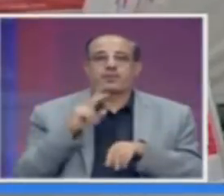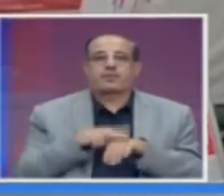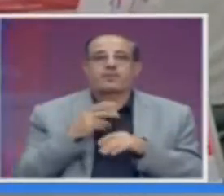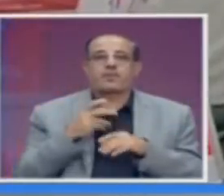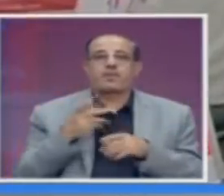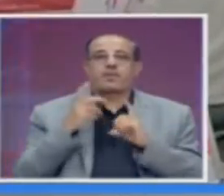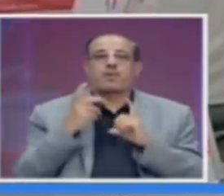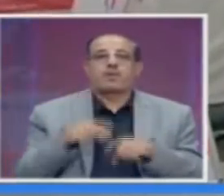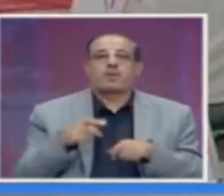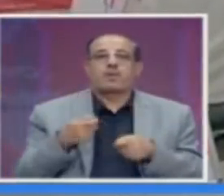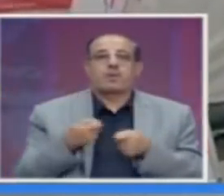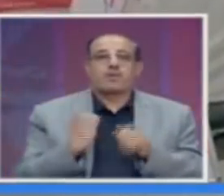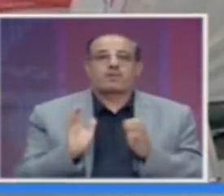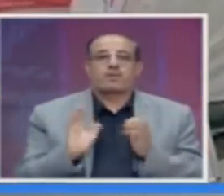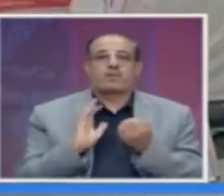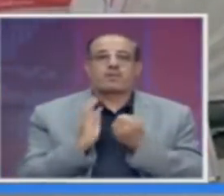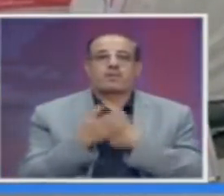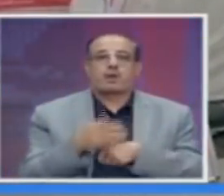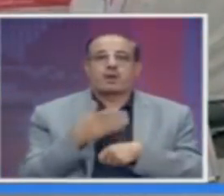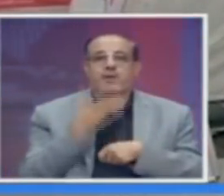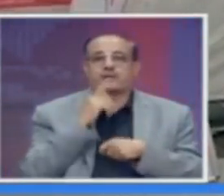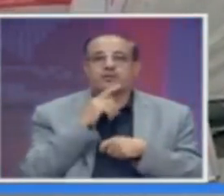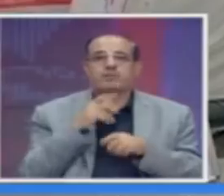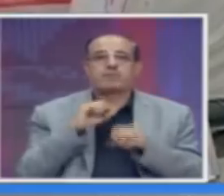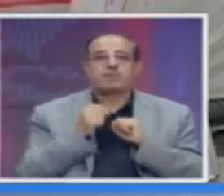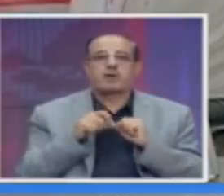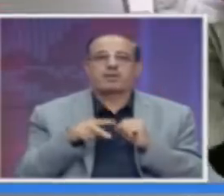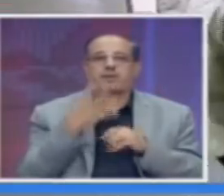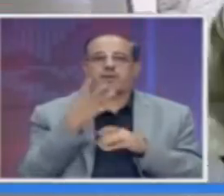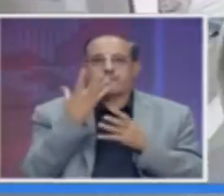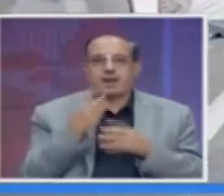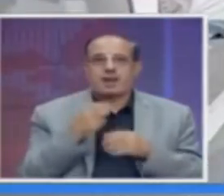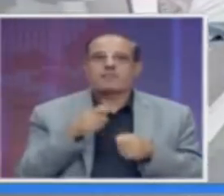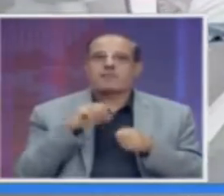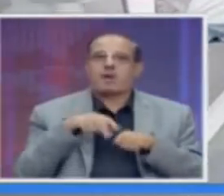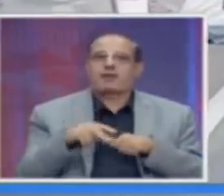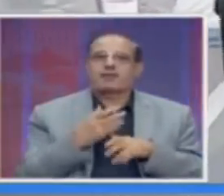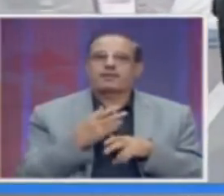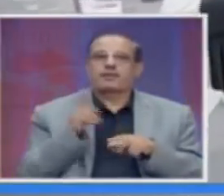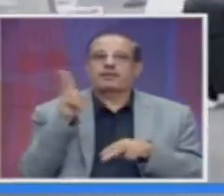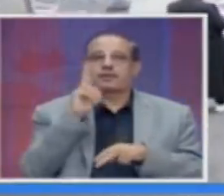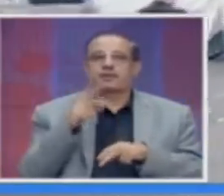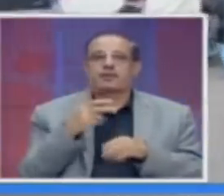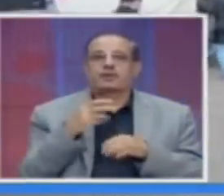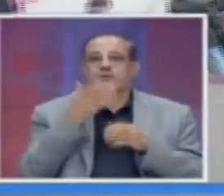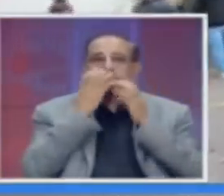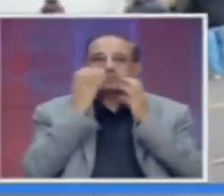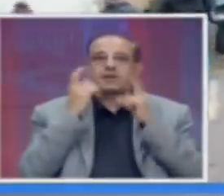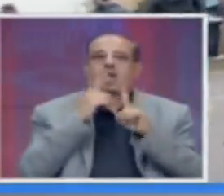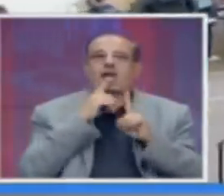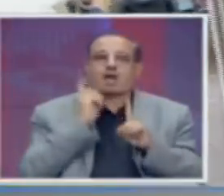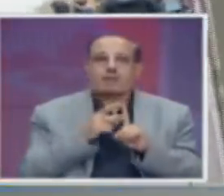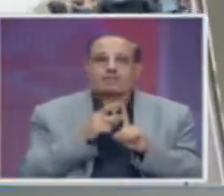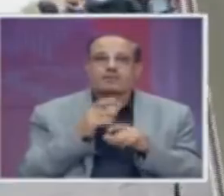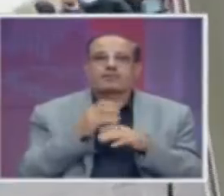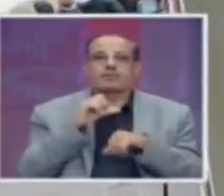من انتشار كورونا. كما فرضت بلجيكا حظر تجول ليلا، بينما جعلت سويسرا وضع الكمامات